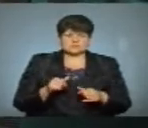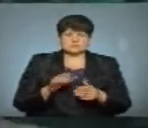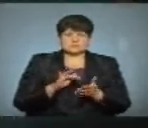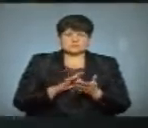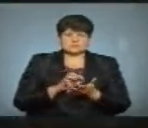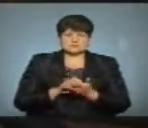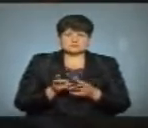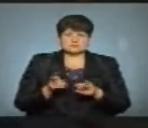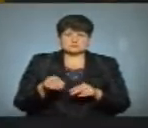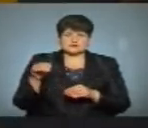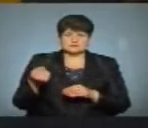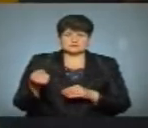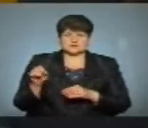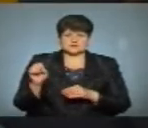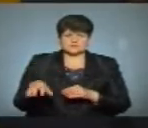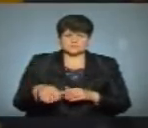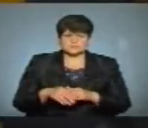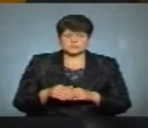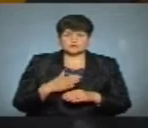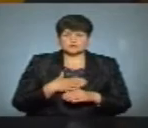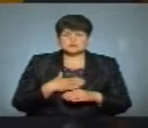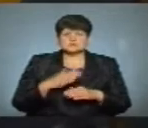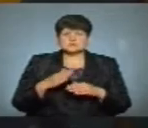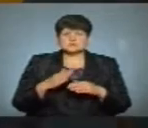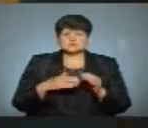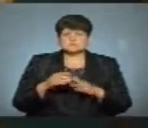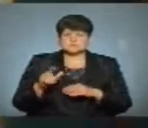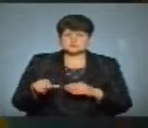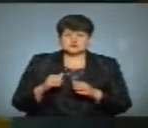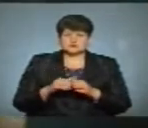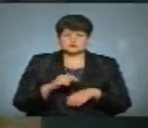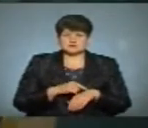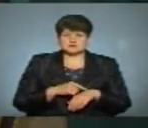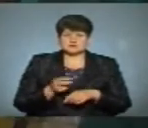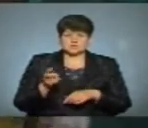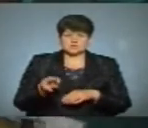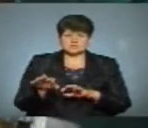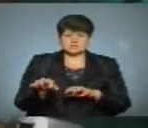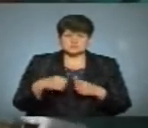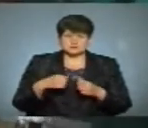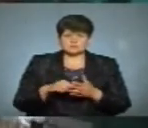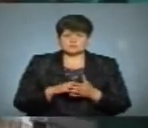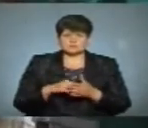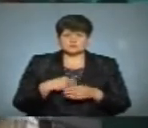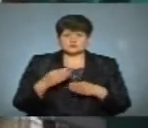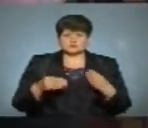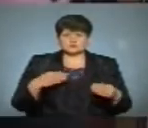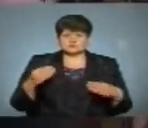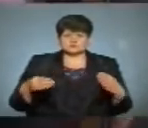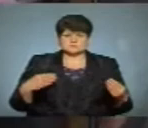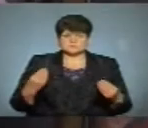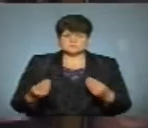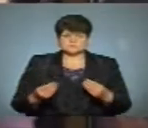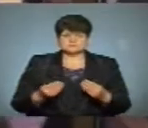зайнятості, вона залишає в скриньку. На спеціалісти щогодини приходять, забирають пакет документів і роздають спеціалістам.